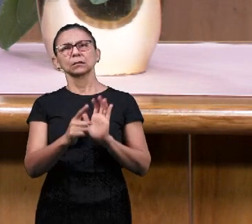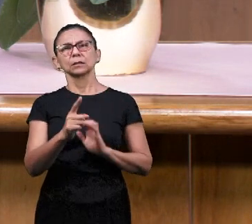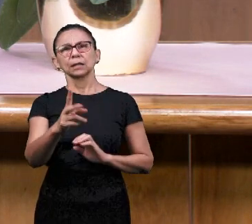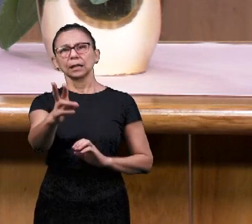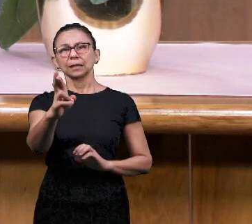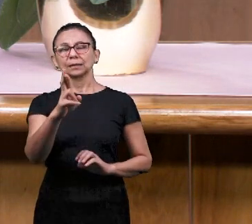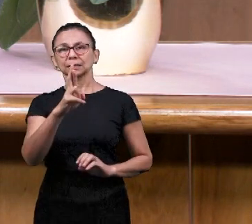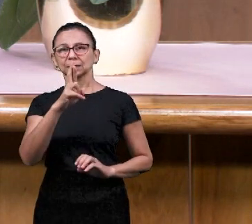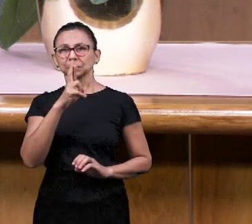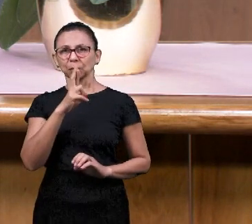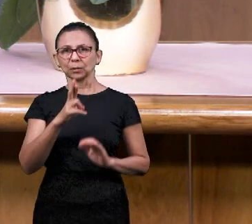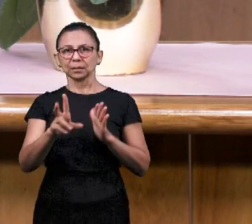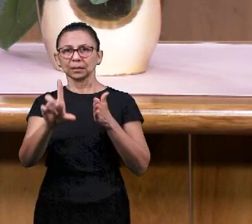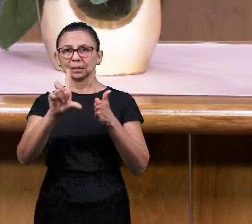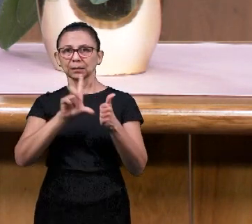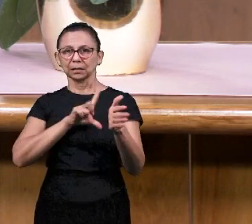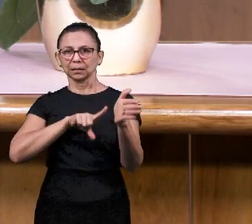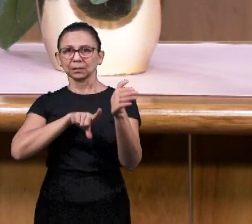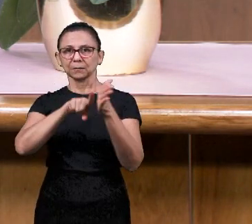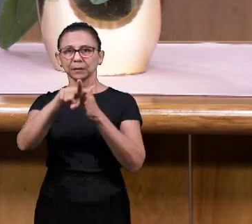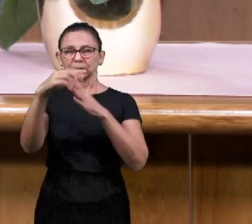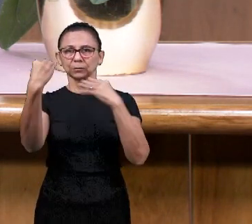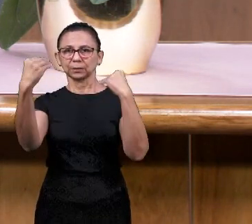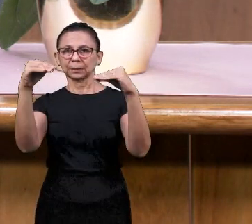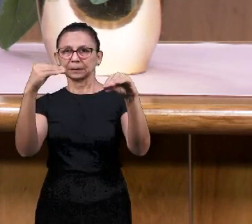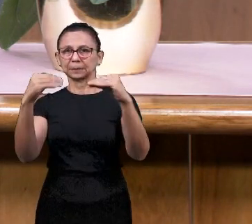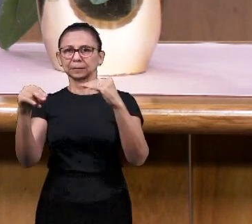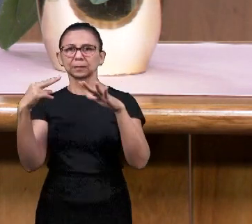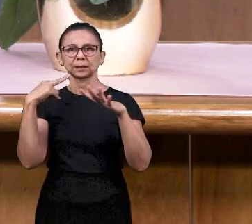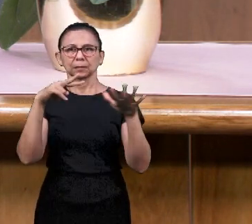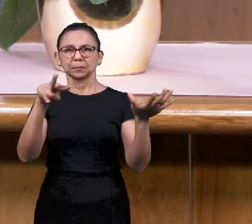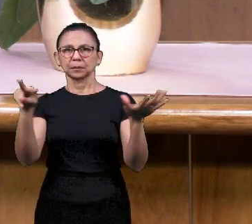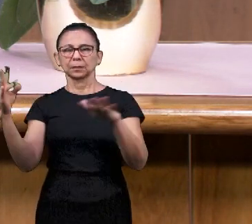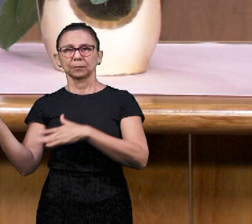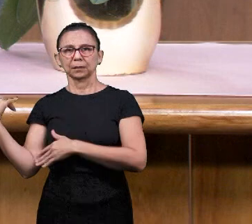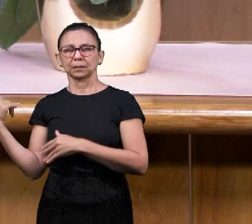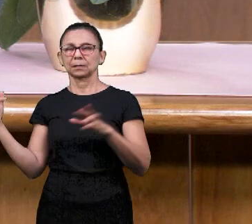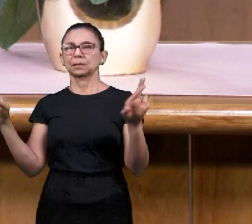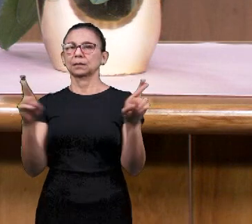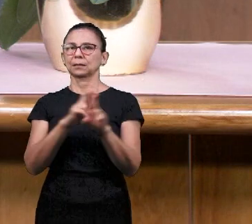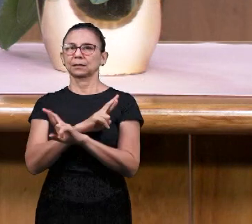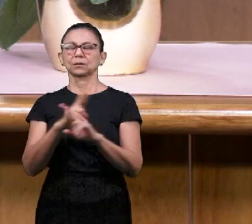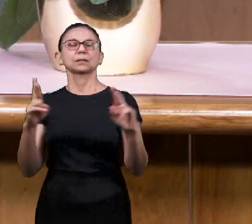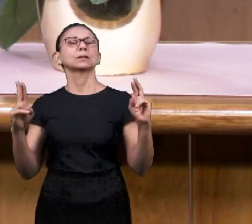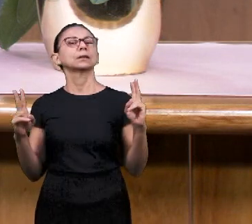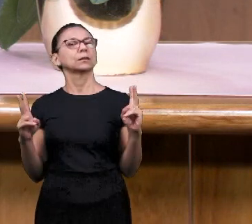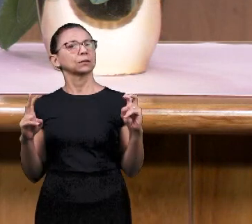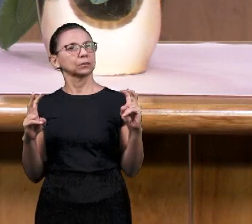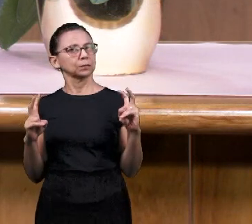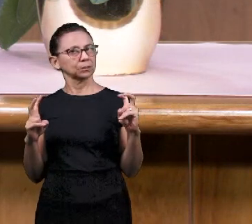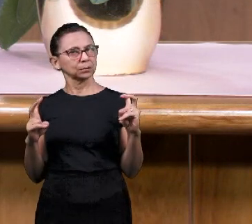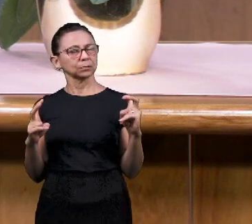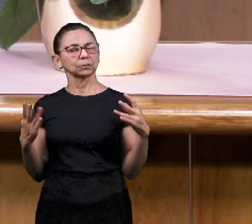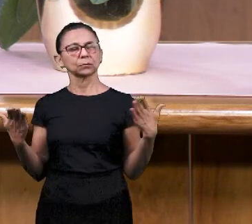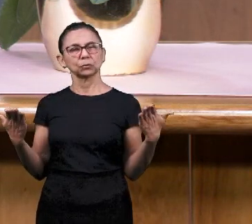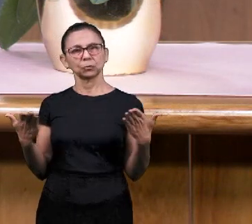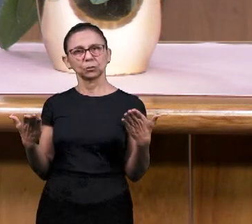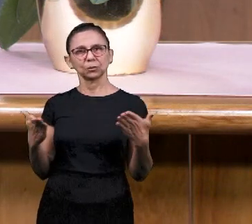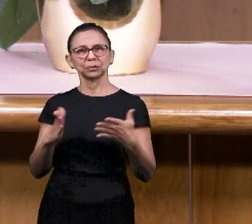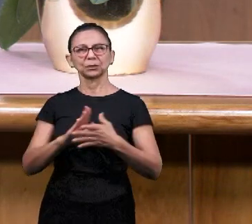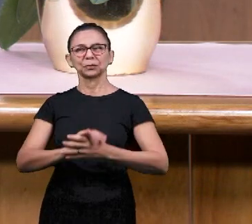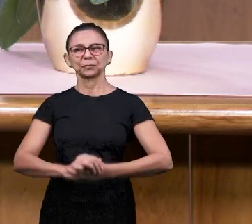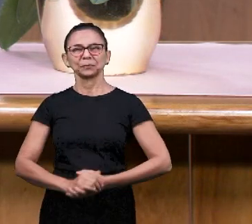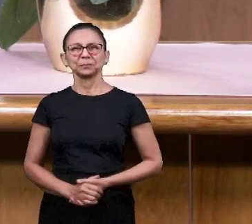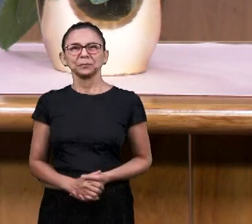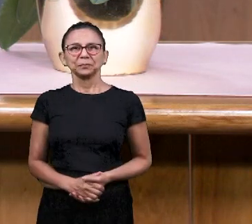qui ont été formulées dans la dernière semaine liées à ce sujet que nous sommes en train de traiter aujourd'hui dans cette école